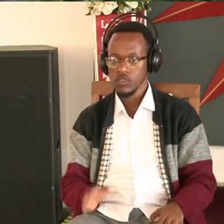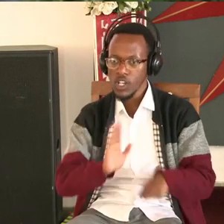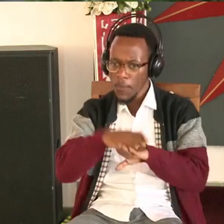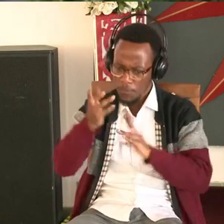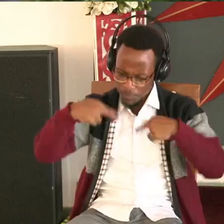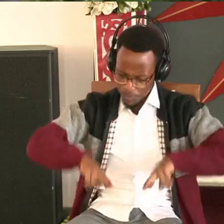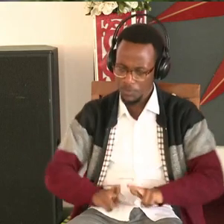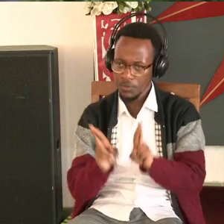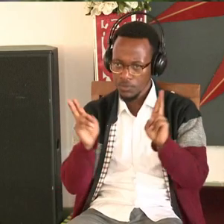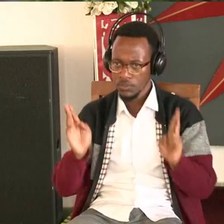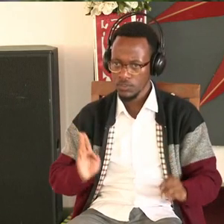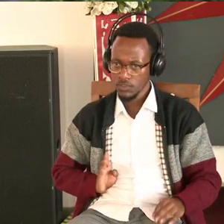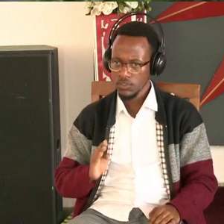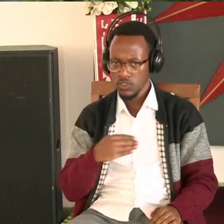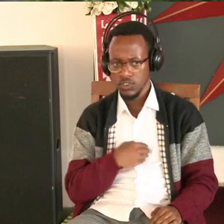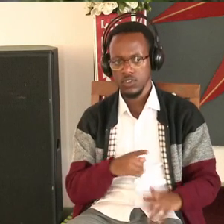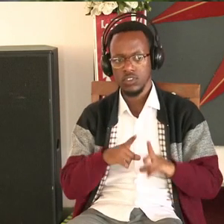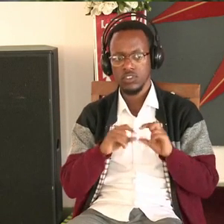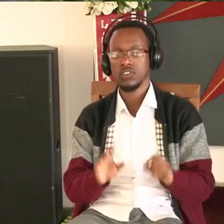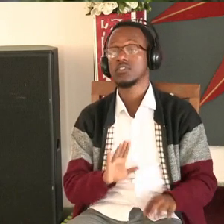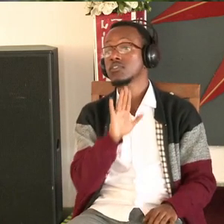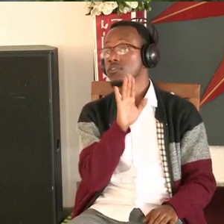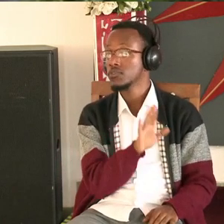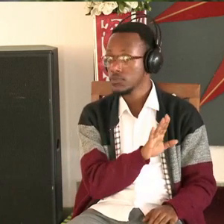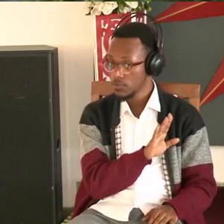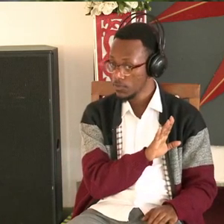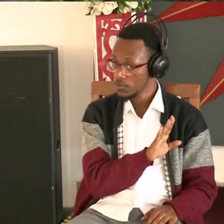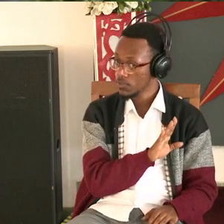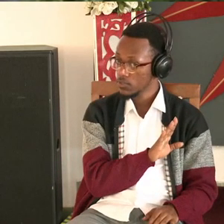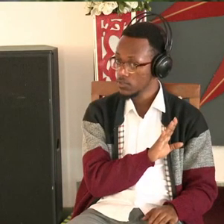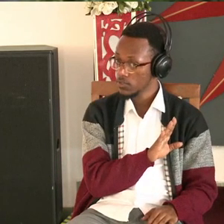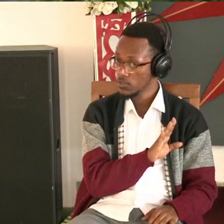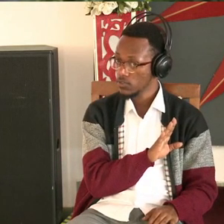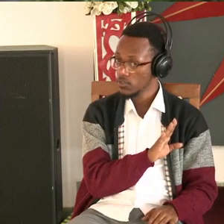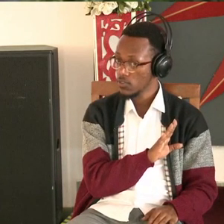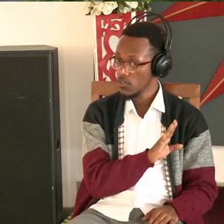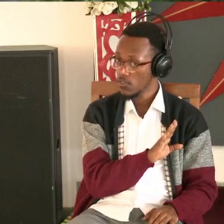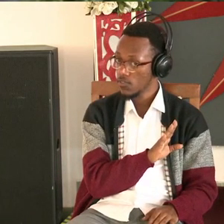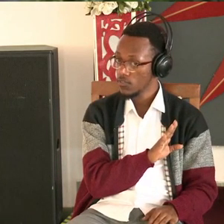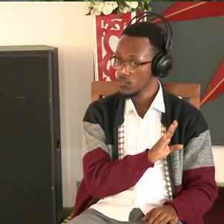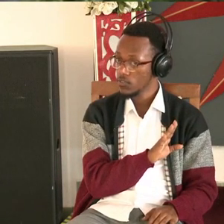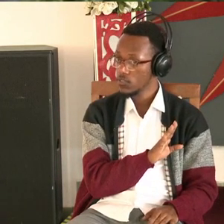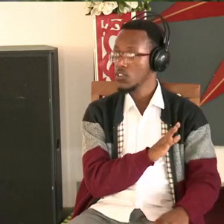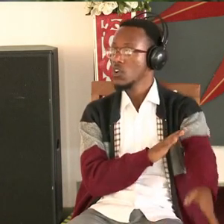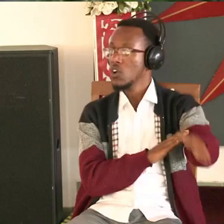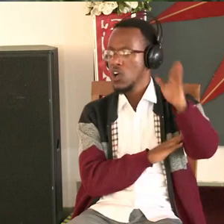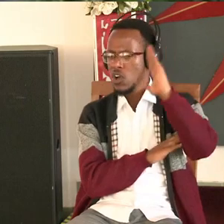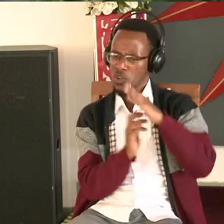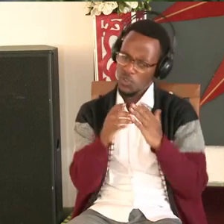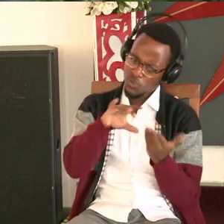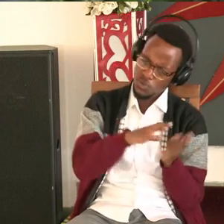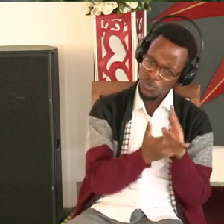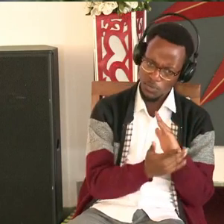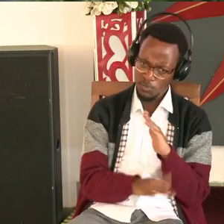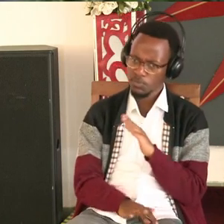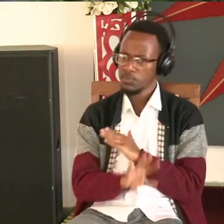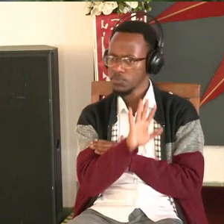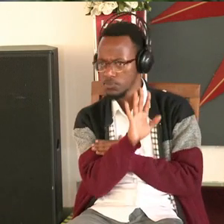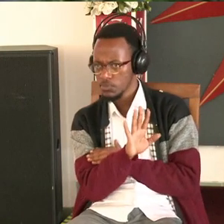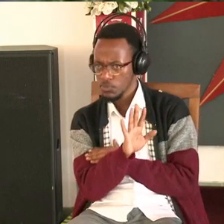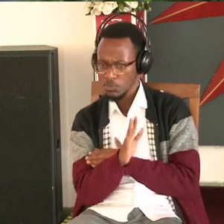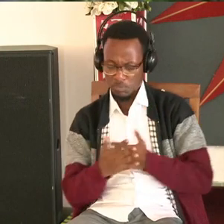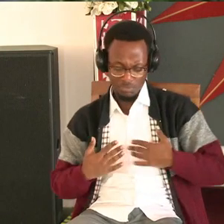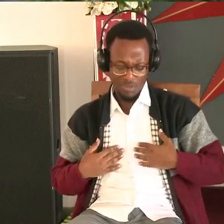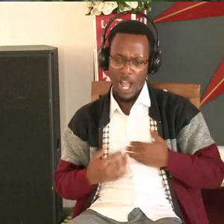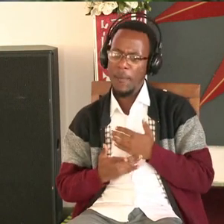révélé. Waduhishuriye, waduhishuriye ijambo ryawe. Tu as versé ton sang. Wamenye